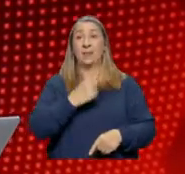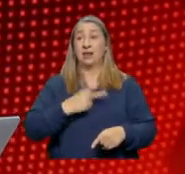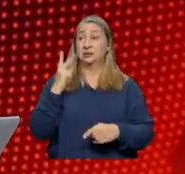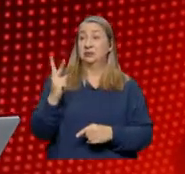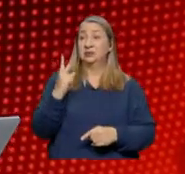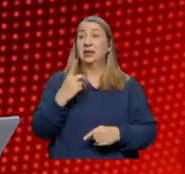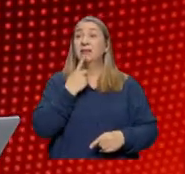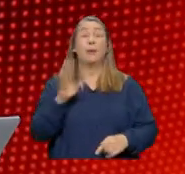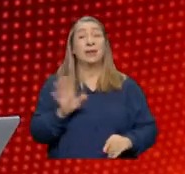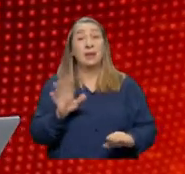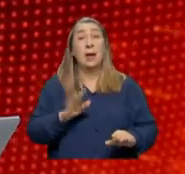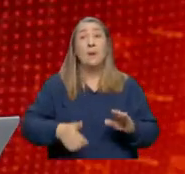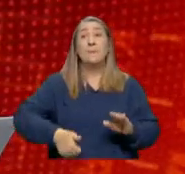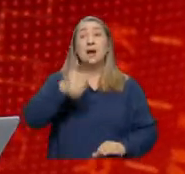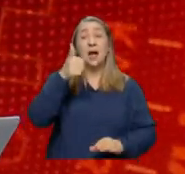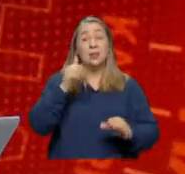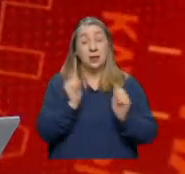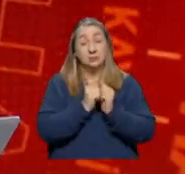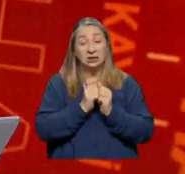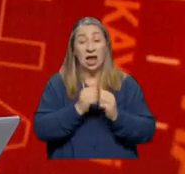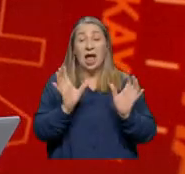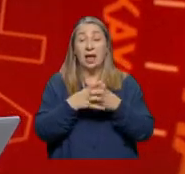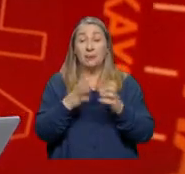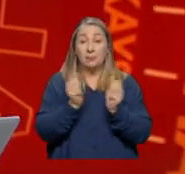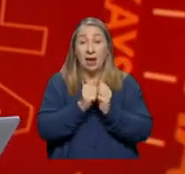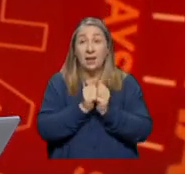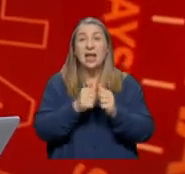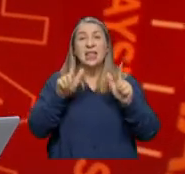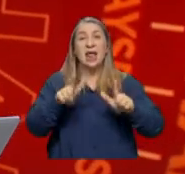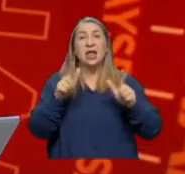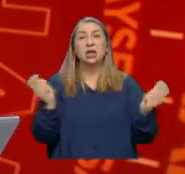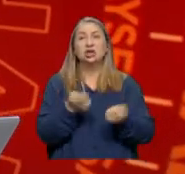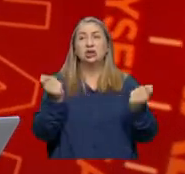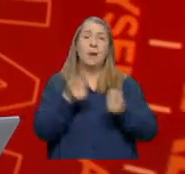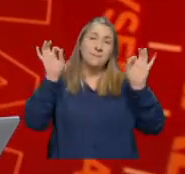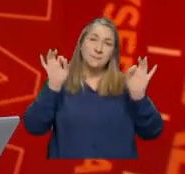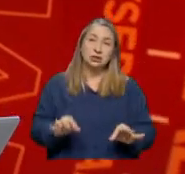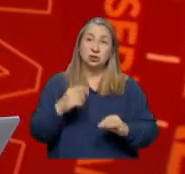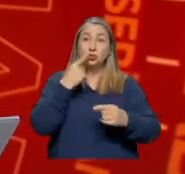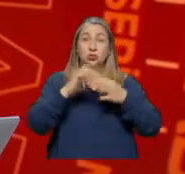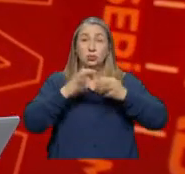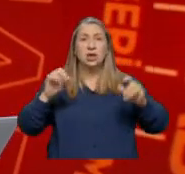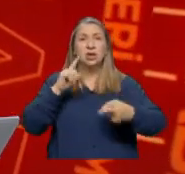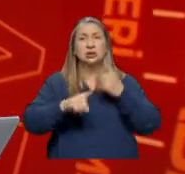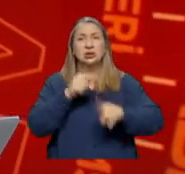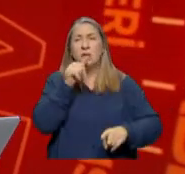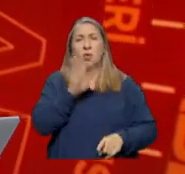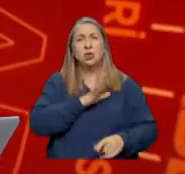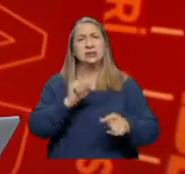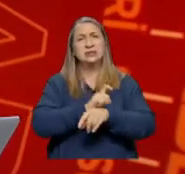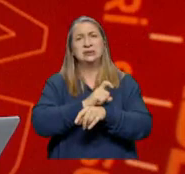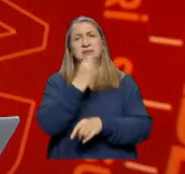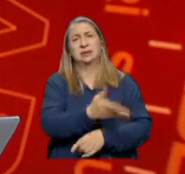Belediyesi dir demedik bakanlığımızla ekiplerimizle gereken adımları attık sözleri Kılıçdaroğlu'nu